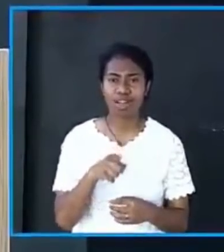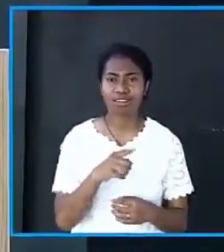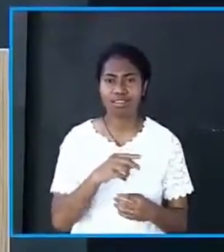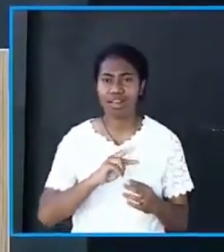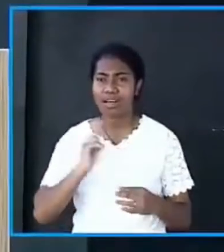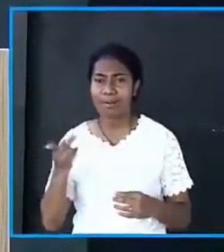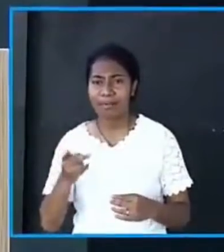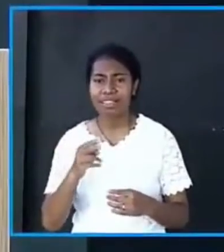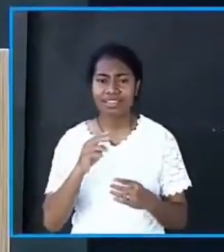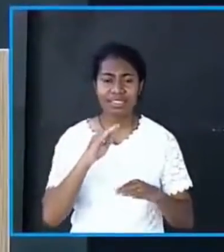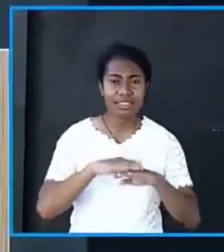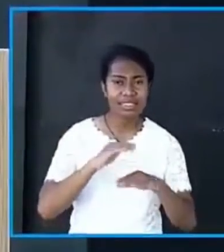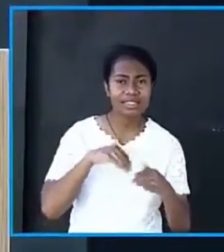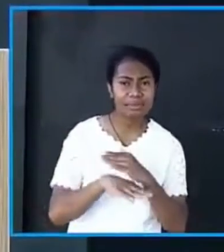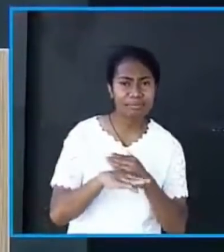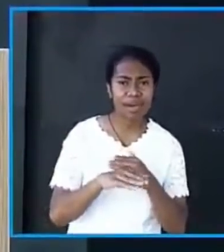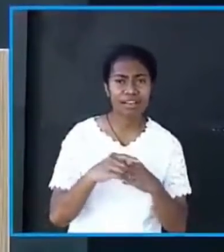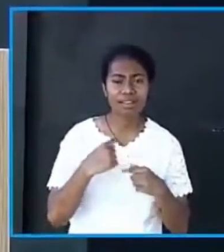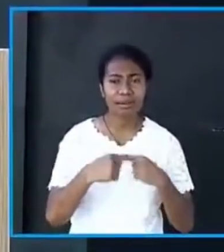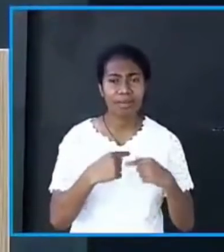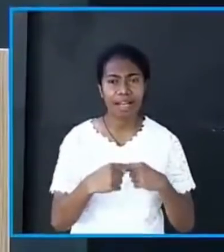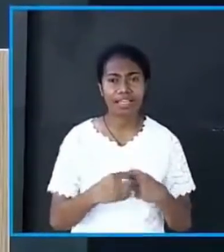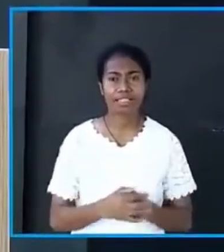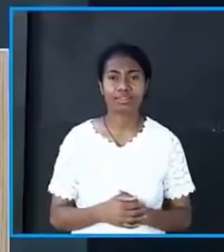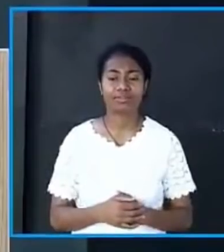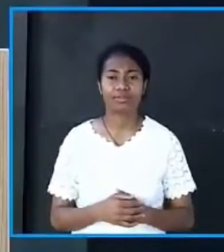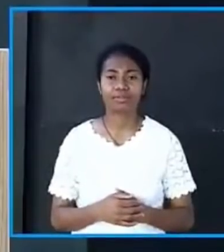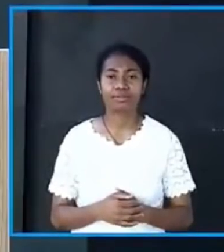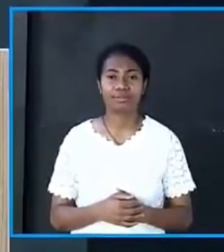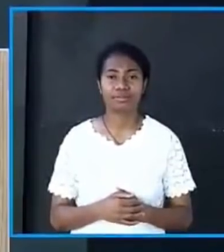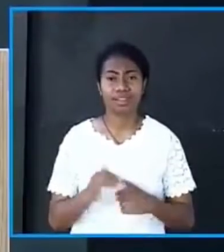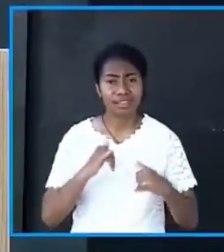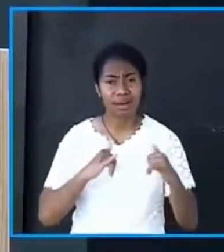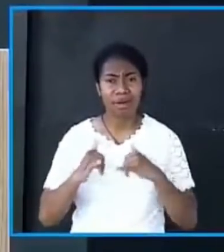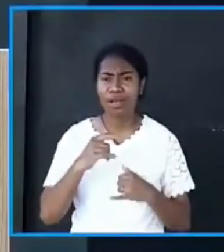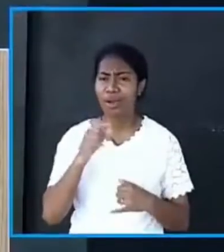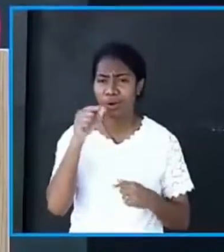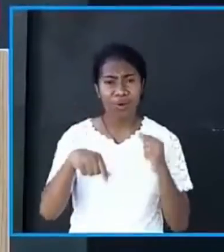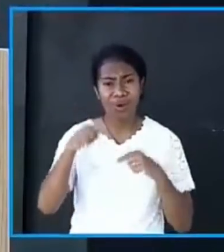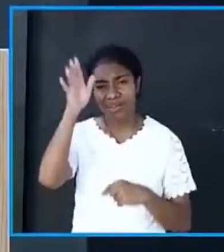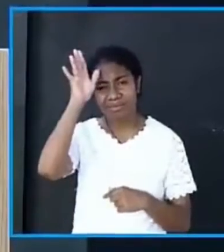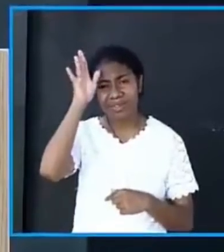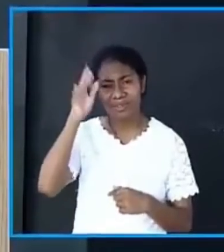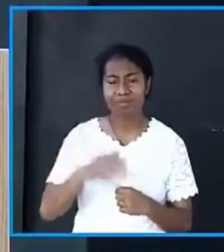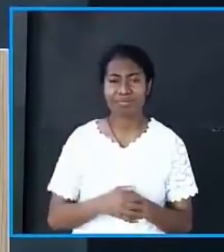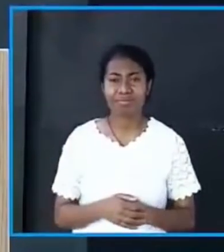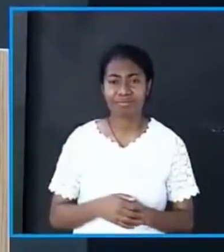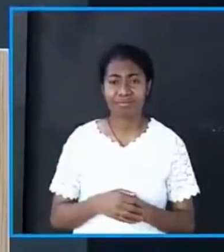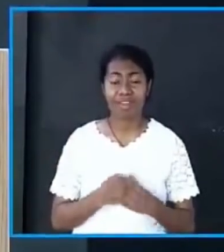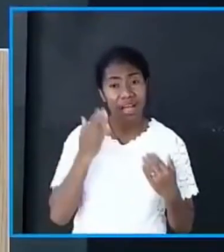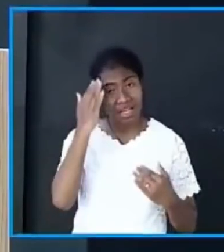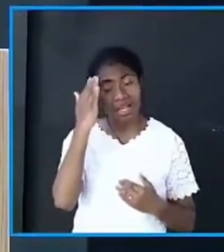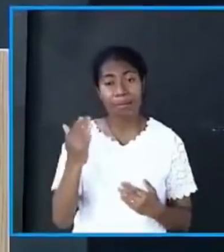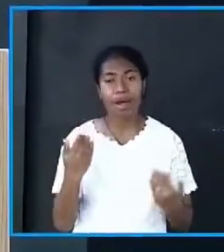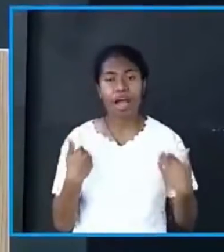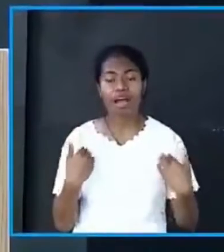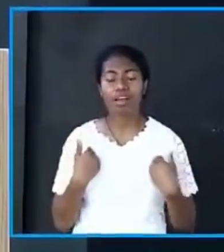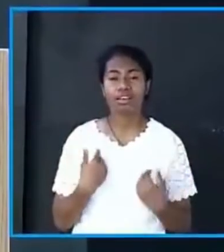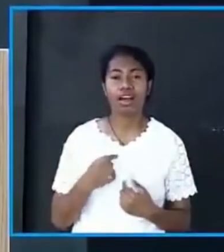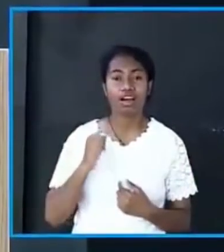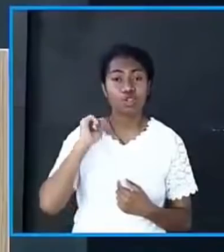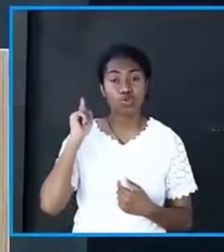makasih kembali lagi disimpan lagi Hai cepat seorang gila kenapa ada suara disini